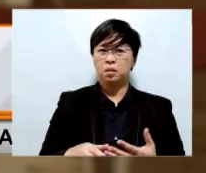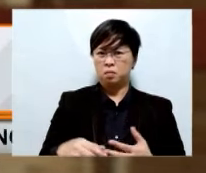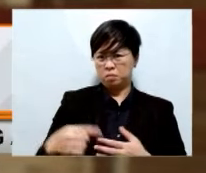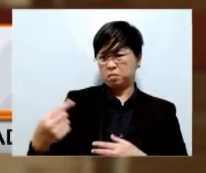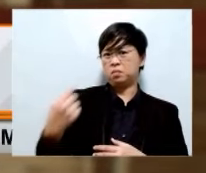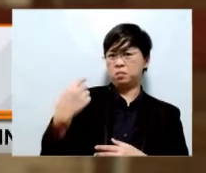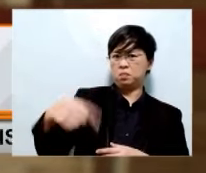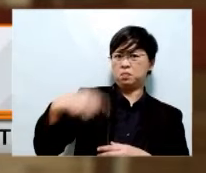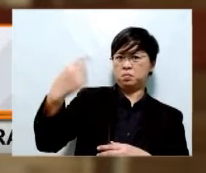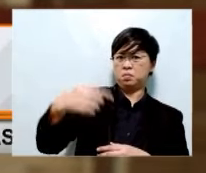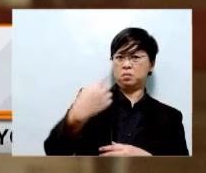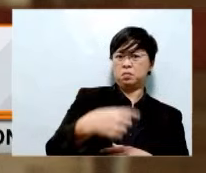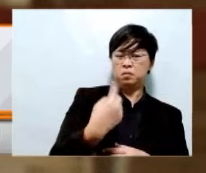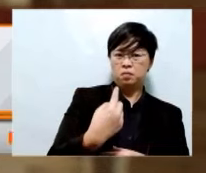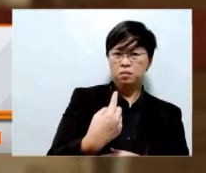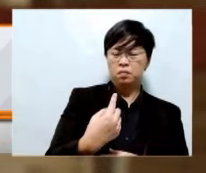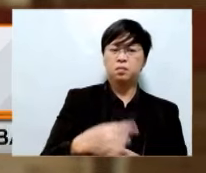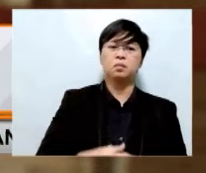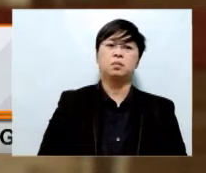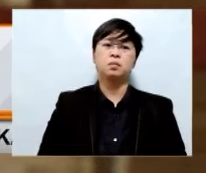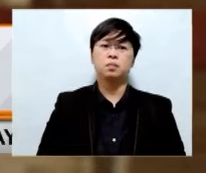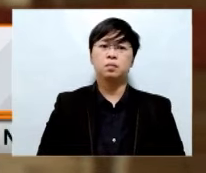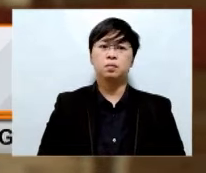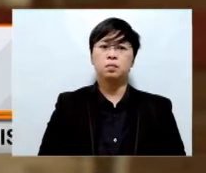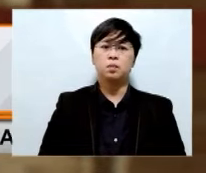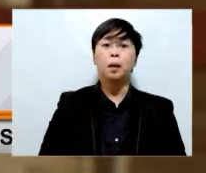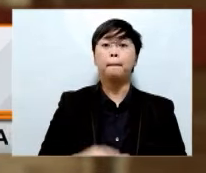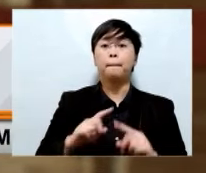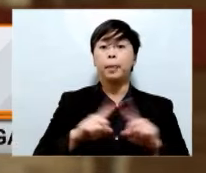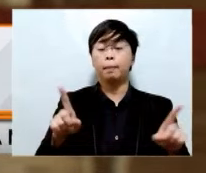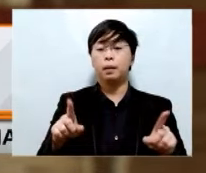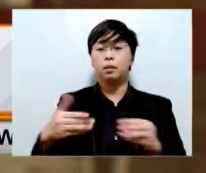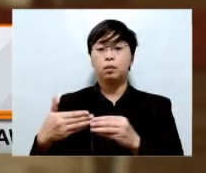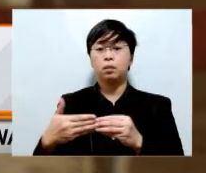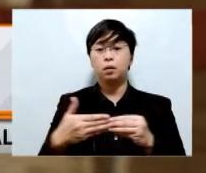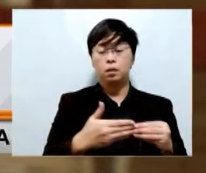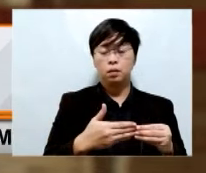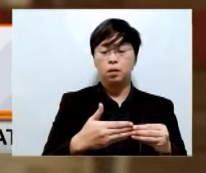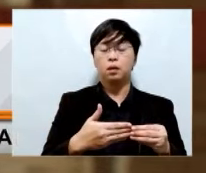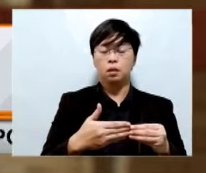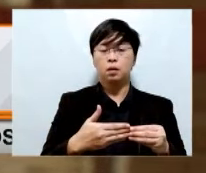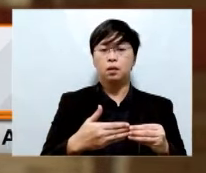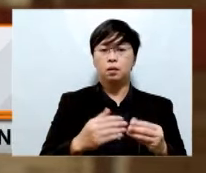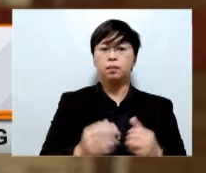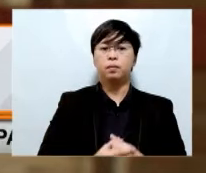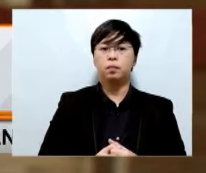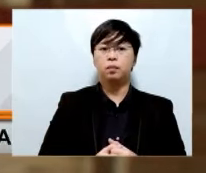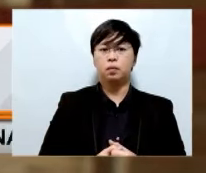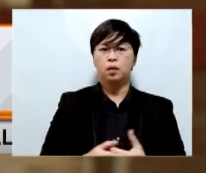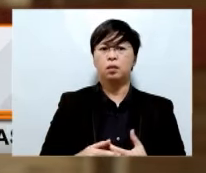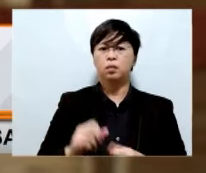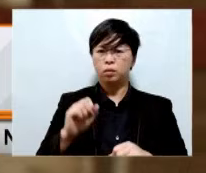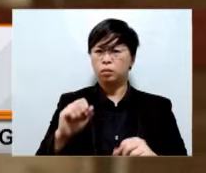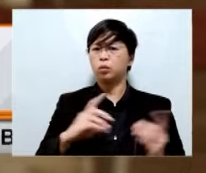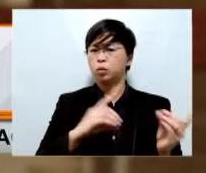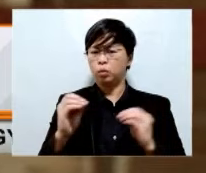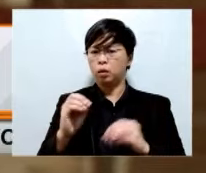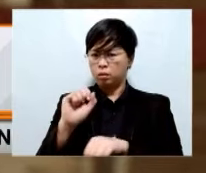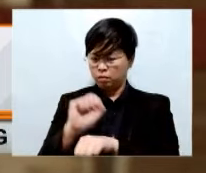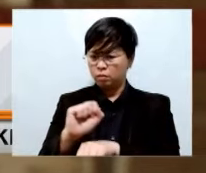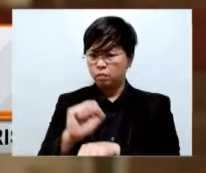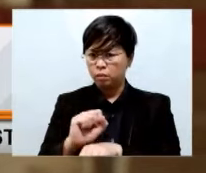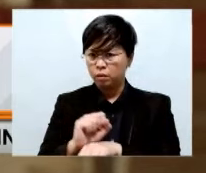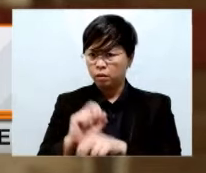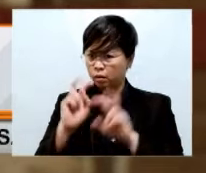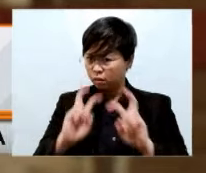Pero nanindigan ang liderato ng House Committee on Good Government na ginagawa lang nila ang kanilang trabaho sa pagbusisi sa pondo ng